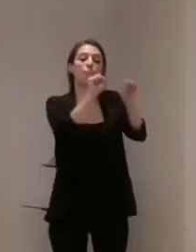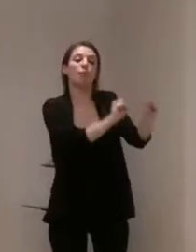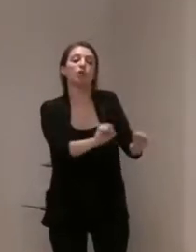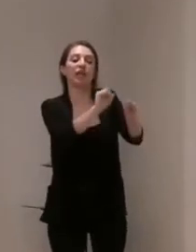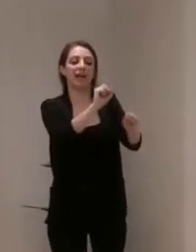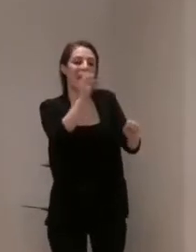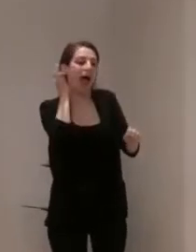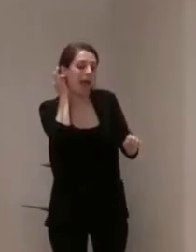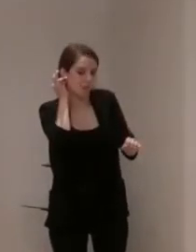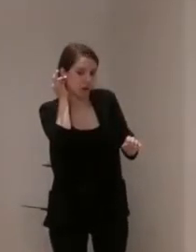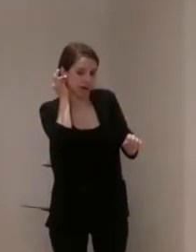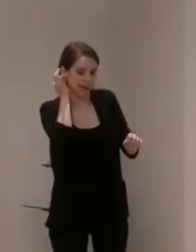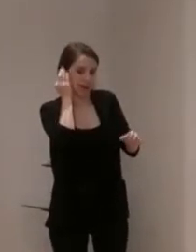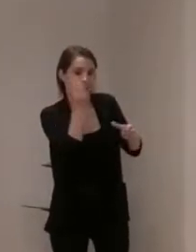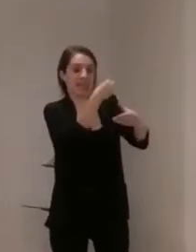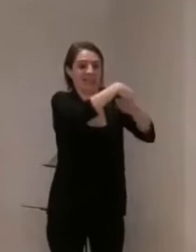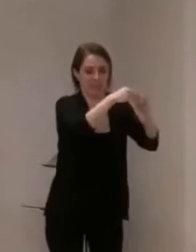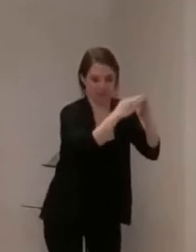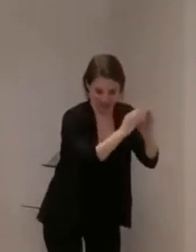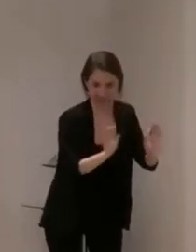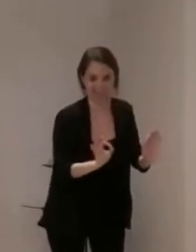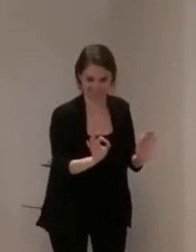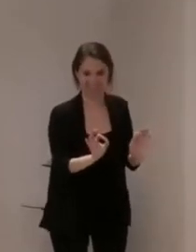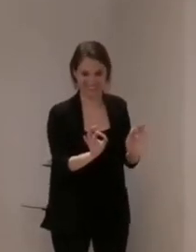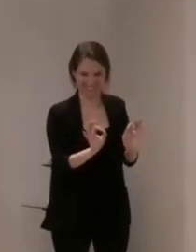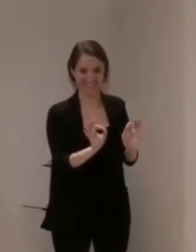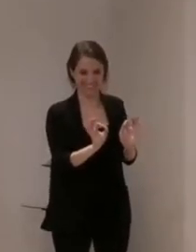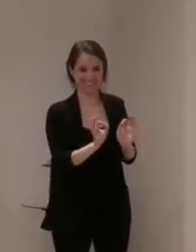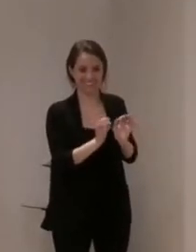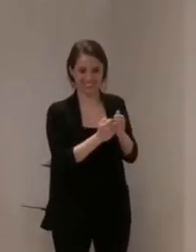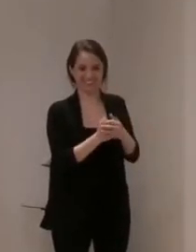del taller. La dejarà en casa, cerradita, para que no se mueva.